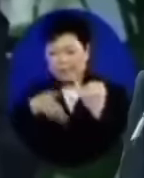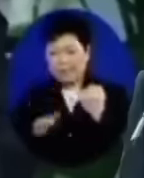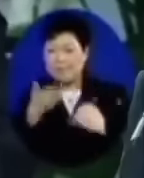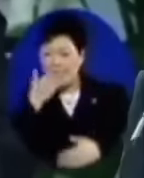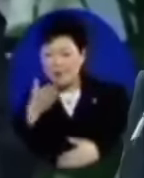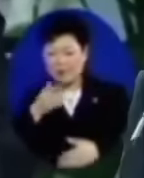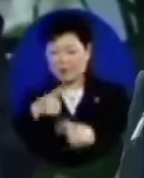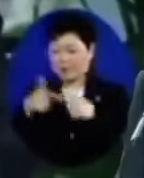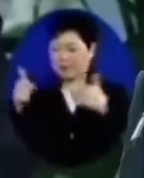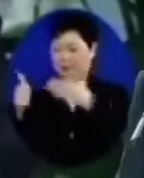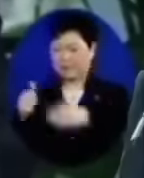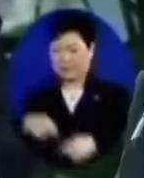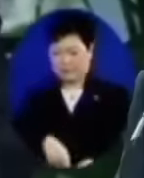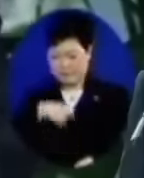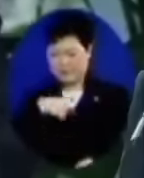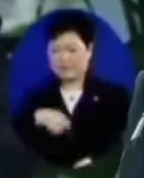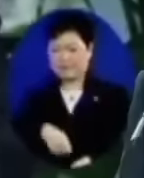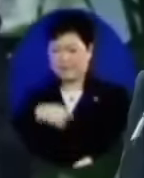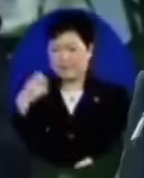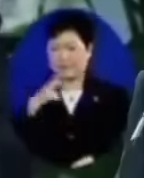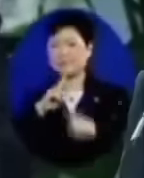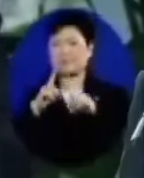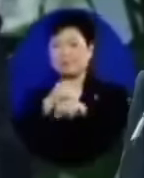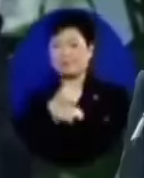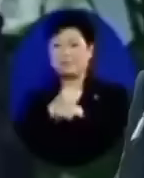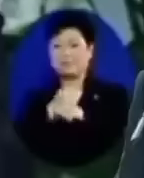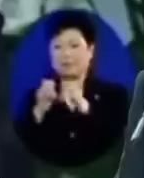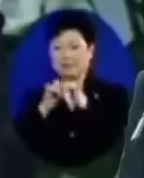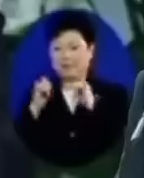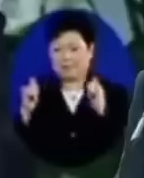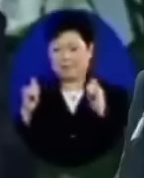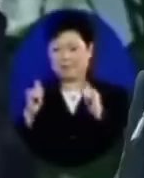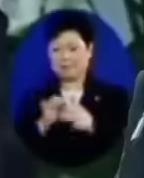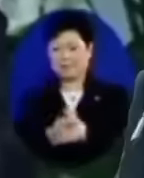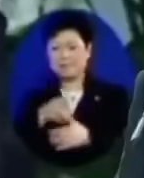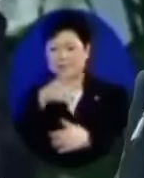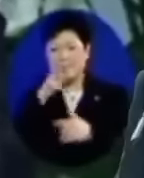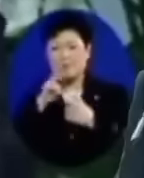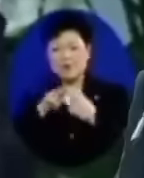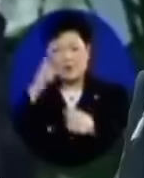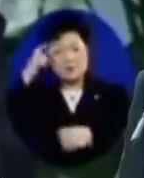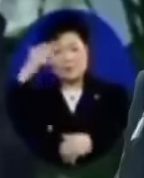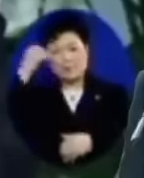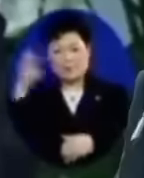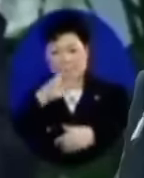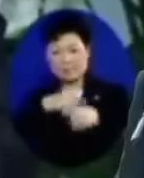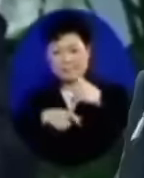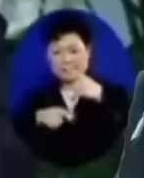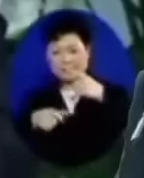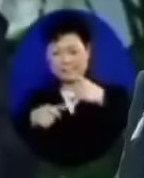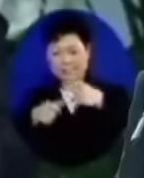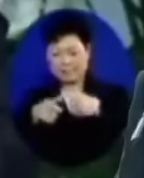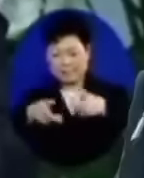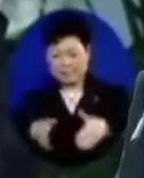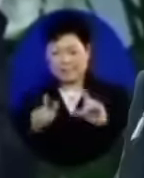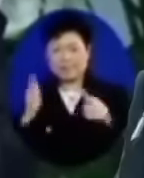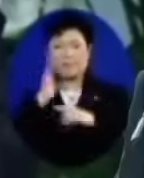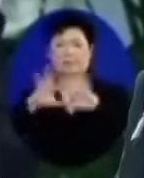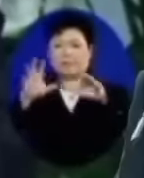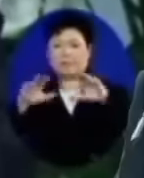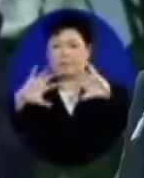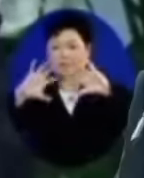그러니까 예수님이 내가 진실로 진실로 다시 말하느니 사람이 물과 성령으로 거듭나지 아니하면 하늘나라에 들어갈 수